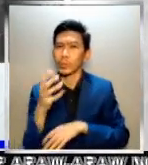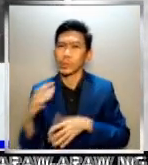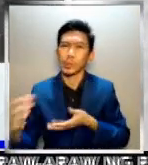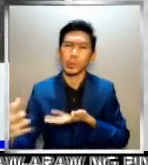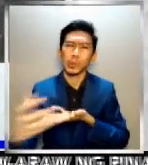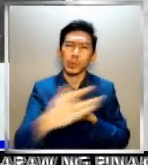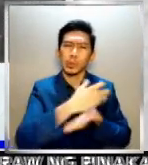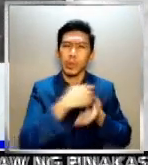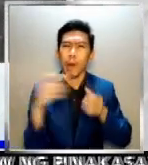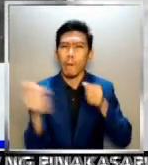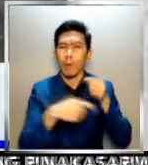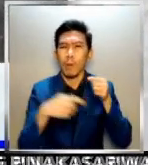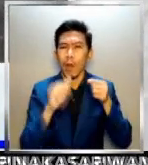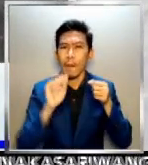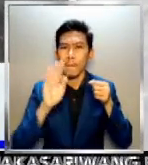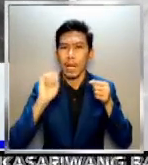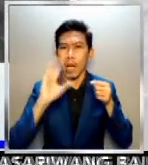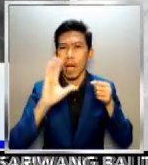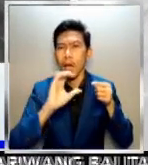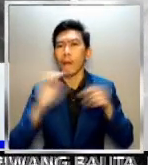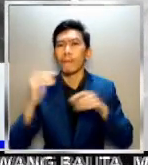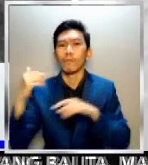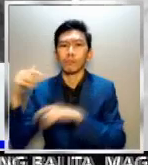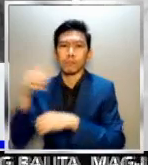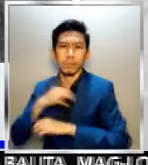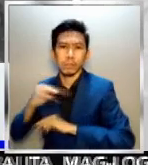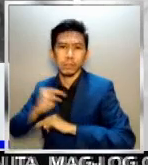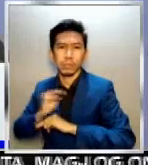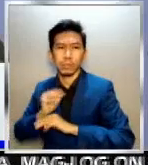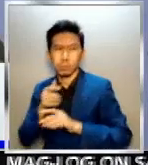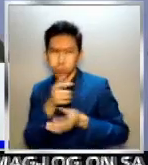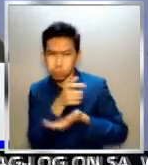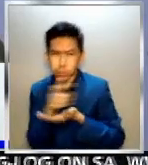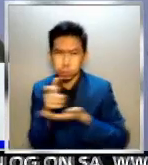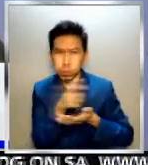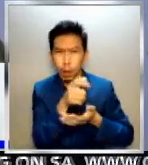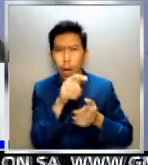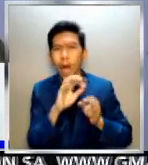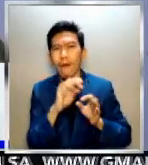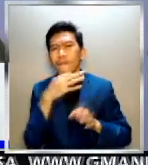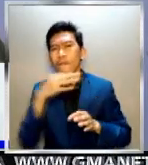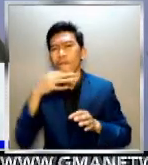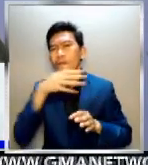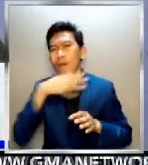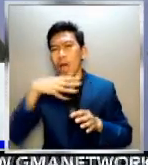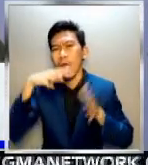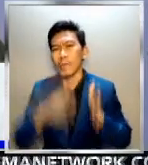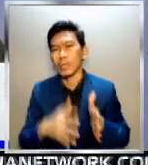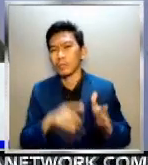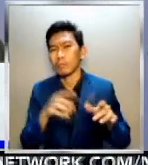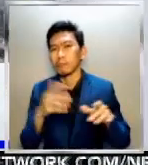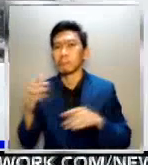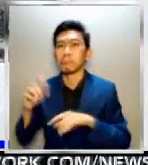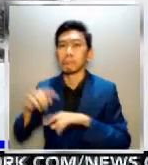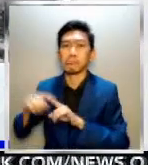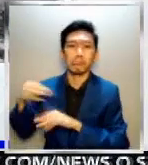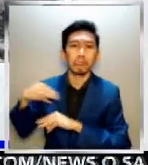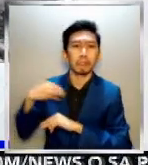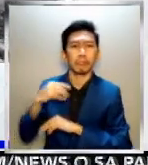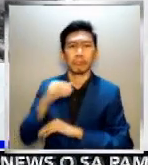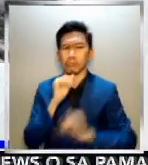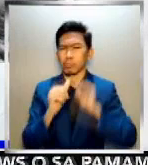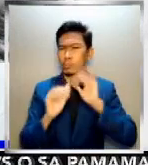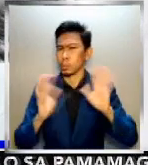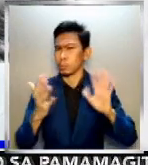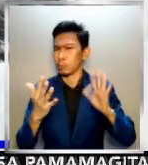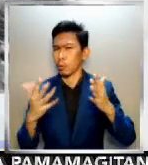tropa ng 3rd Special Forces Battalion ang grupo ng mga magsasaka. Itinanggi ito ng 4th Infantry Division at iginiit na engkwentro